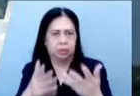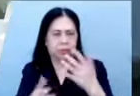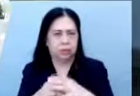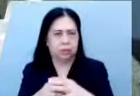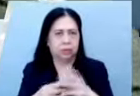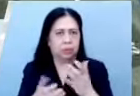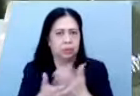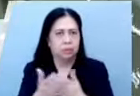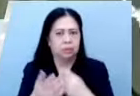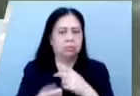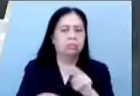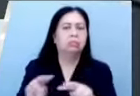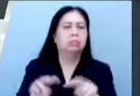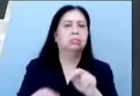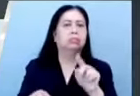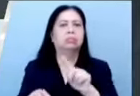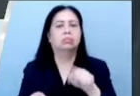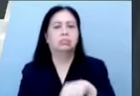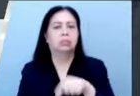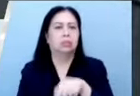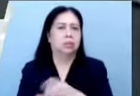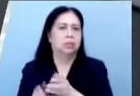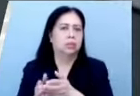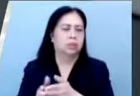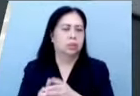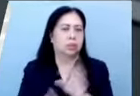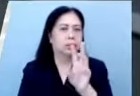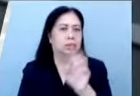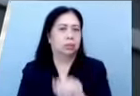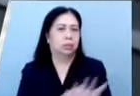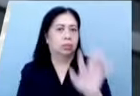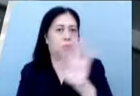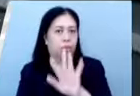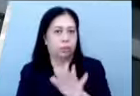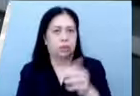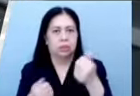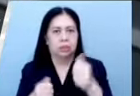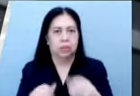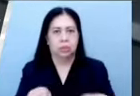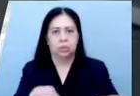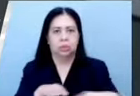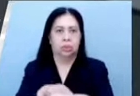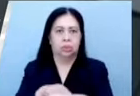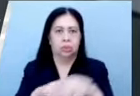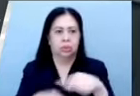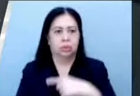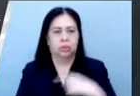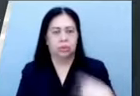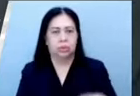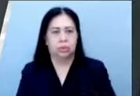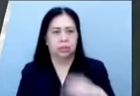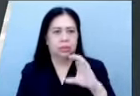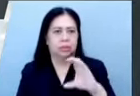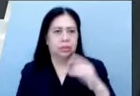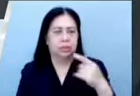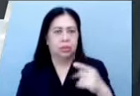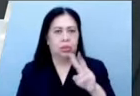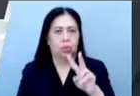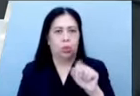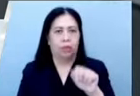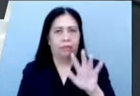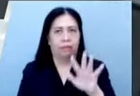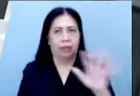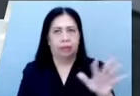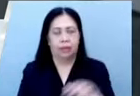interest in Unay sa May 4. Alas 6 ng umaga at nagtatangkang humarang itong China Coast Guard 21555. Yung mga ganyang klase